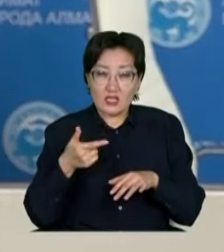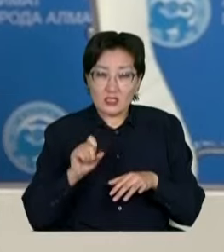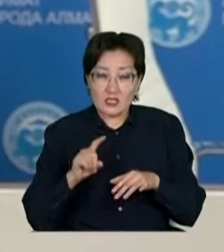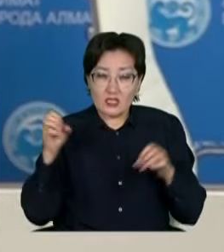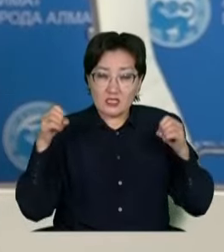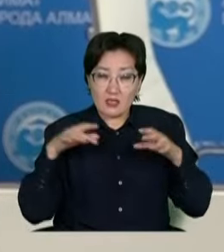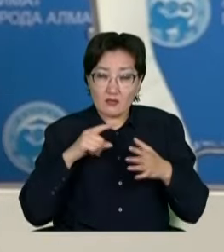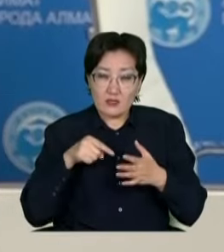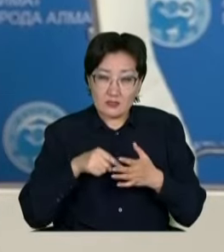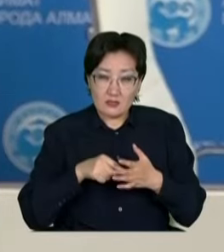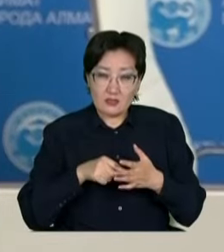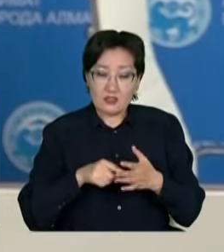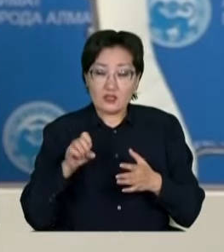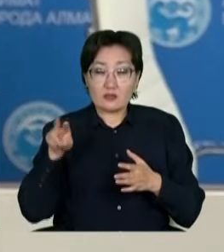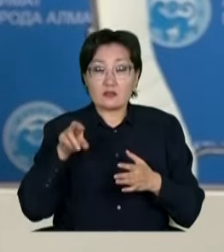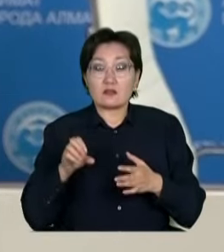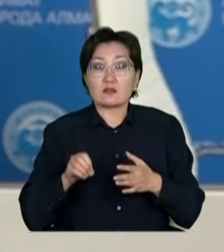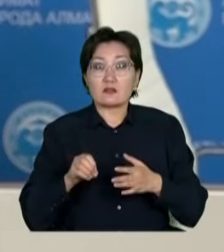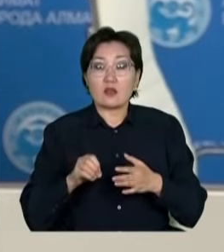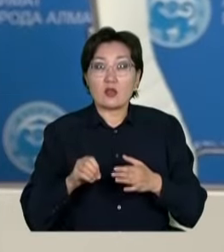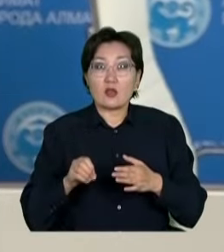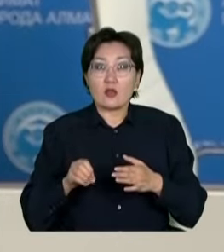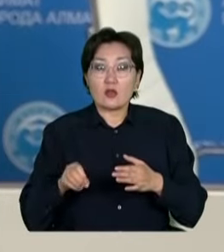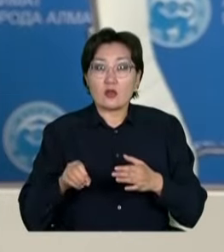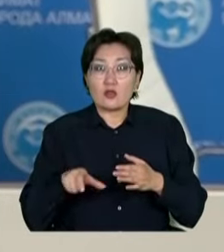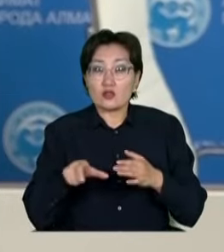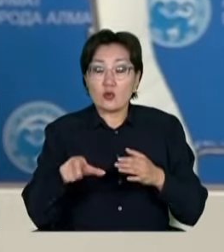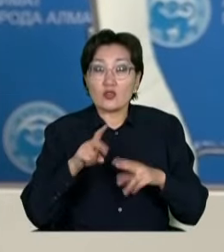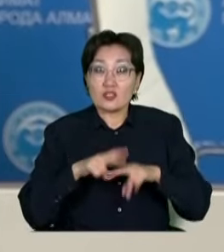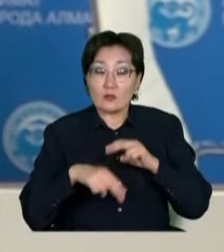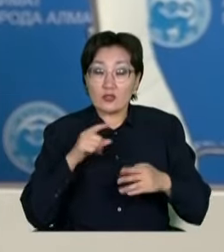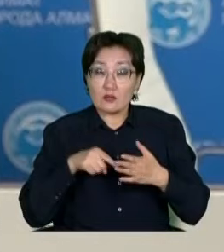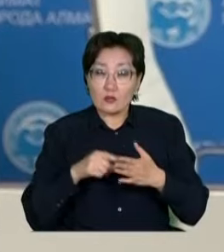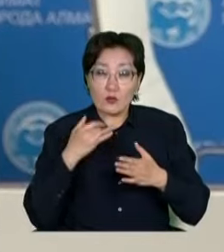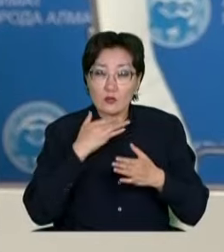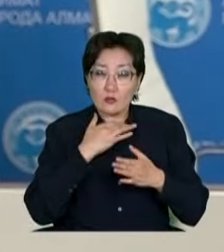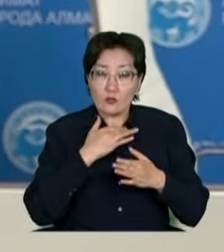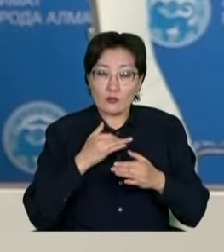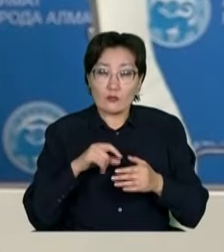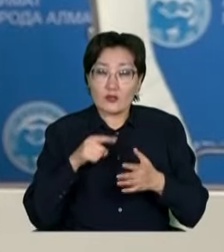свет мәселелерін және де жол өткізу мәселелері бойынша көп